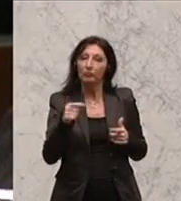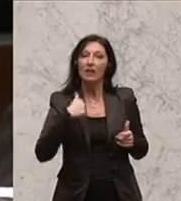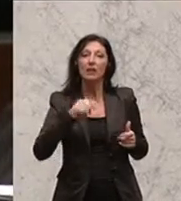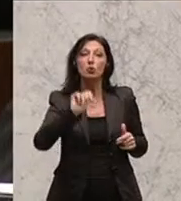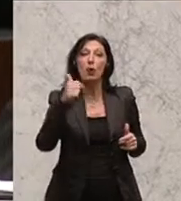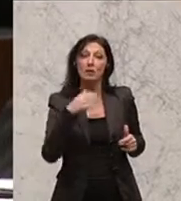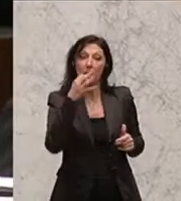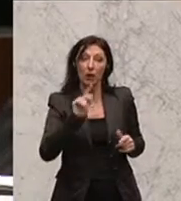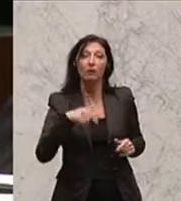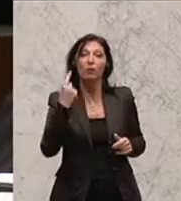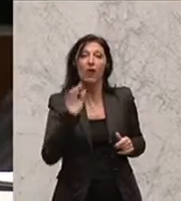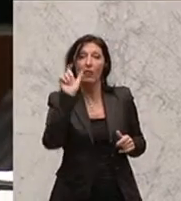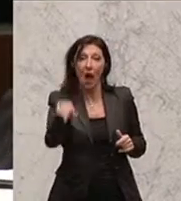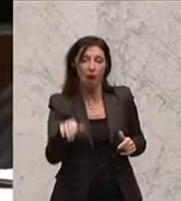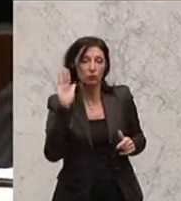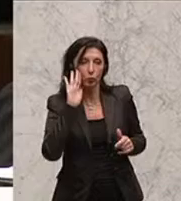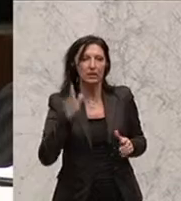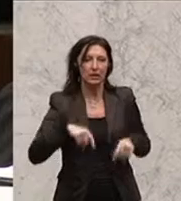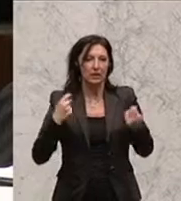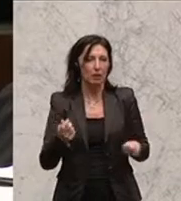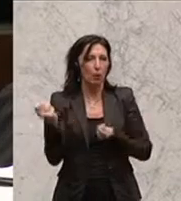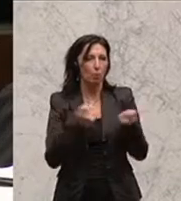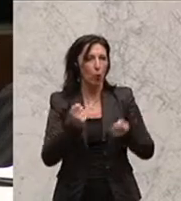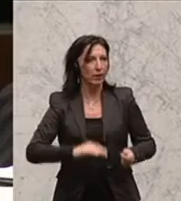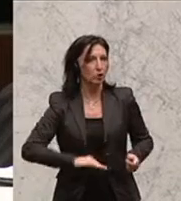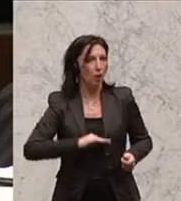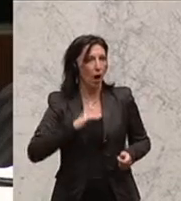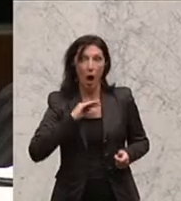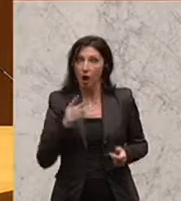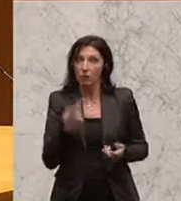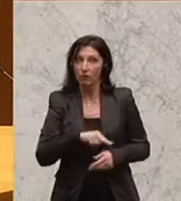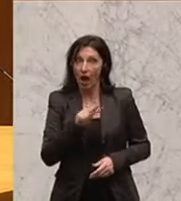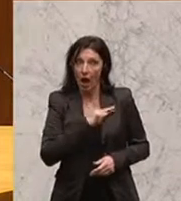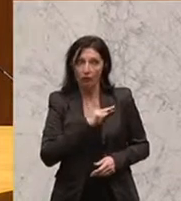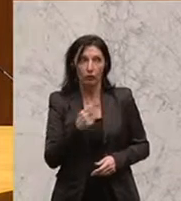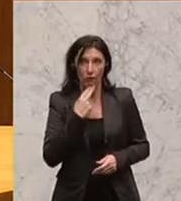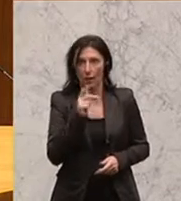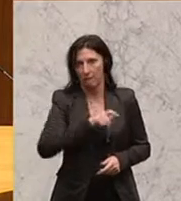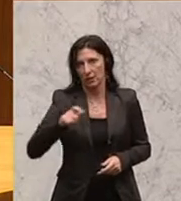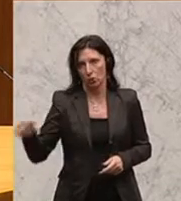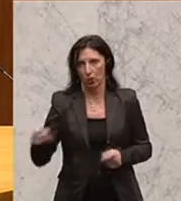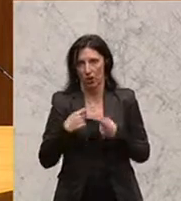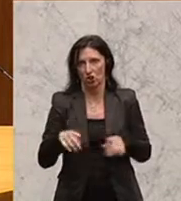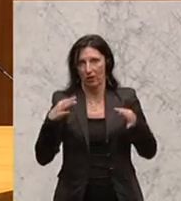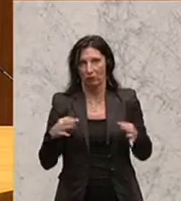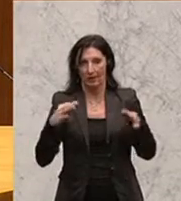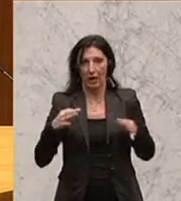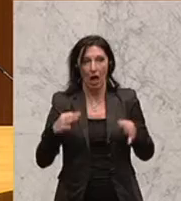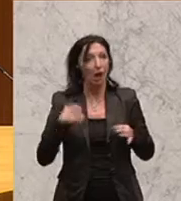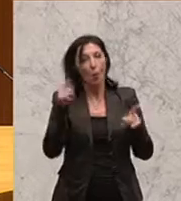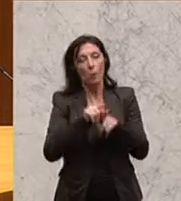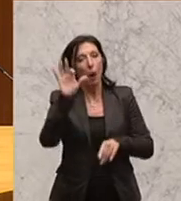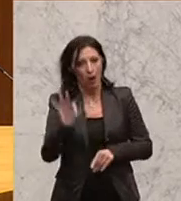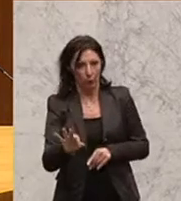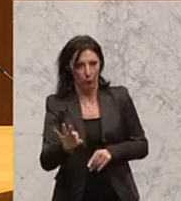zu. Es gibt eine politisch-moralische Verantwortung der Entscheidungsträger. Und auch das kann die FPÖ nicht vom Tisch wischen. Wir